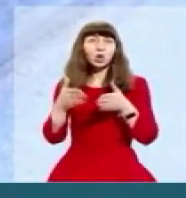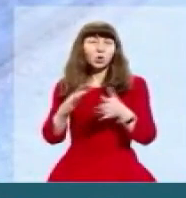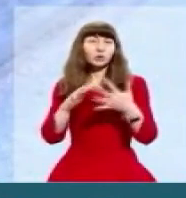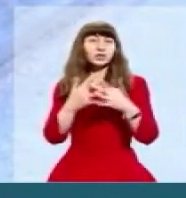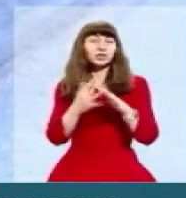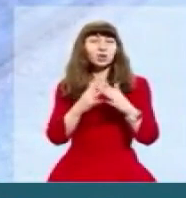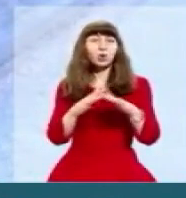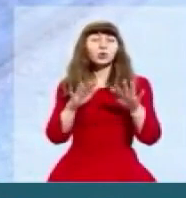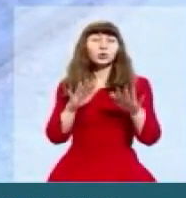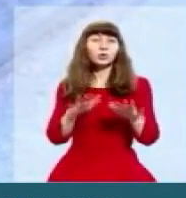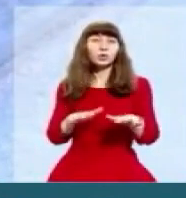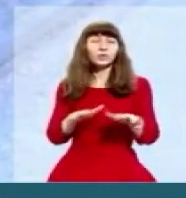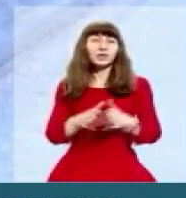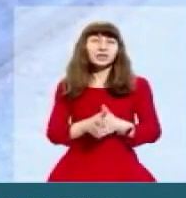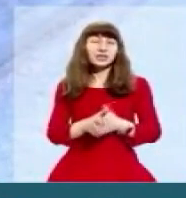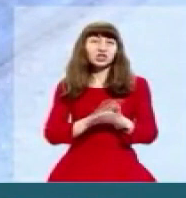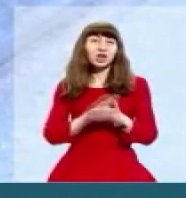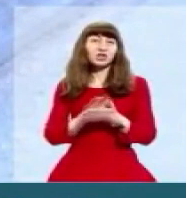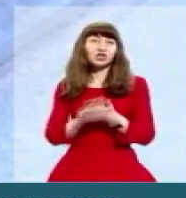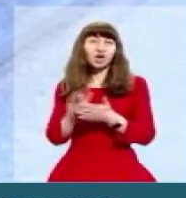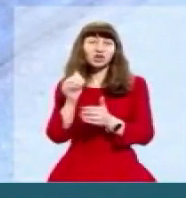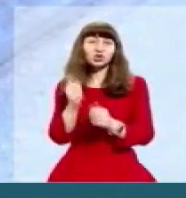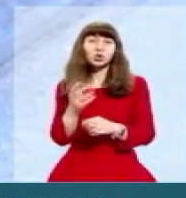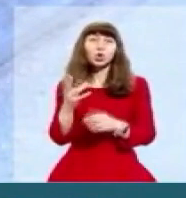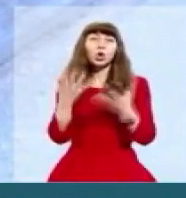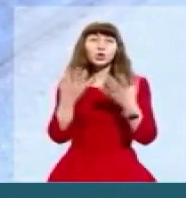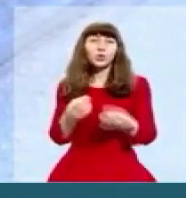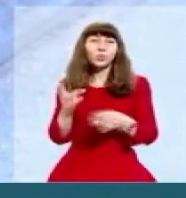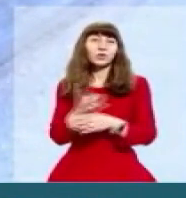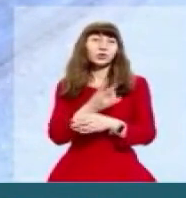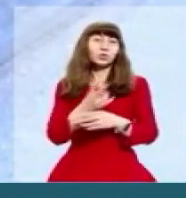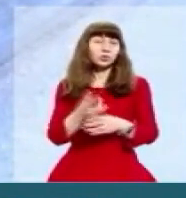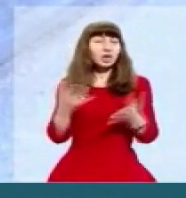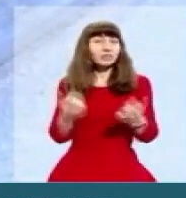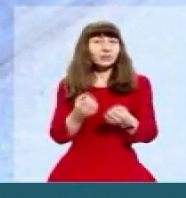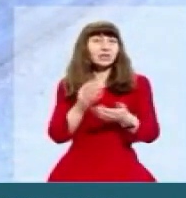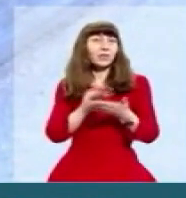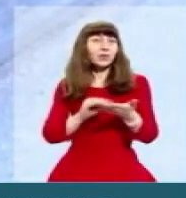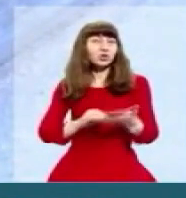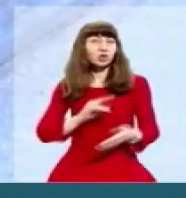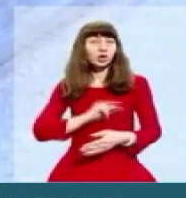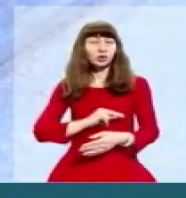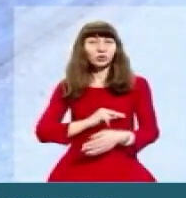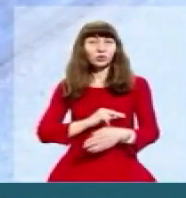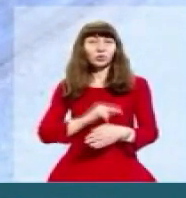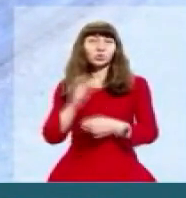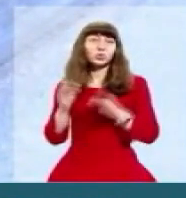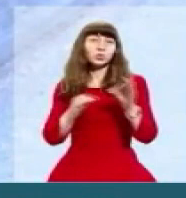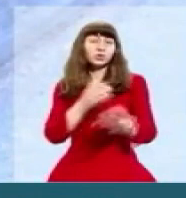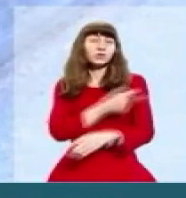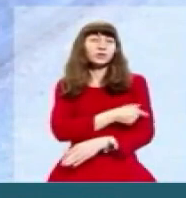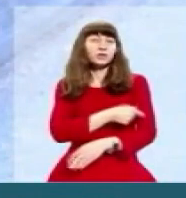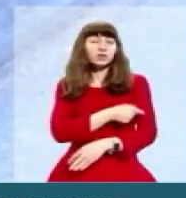пунктам продолжается. Дороги расчищают днем и ночью. Спасатели продолжают работать в режиме усиленного несения службы. В полной боевой